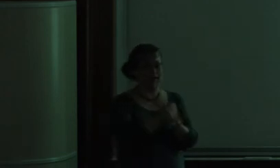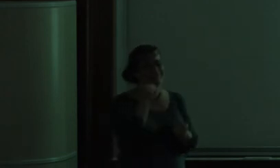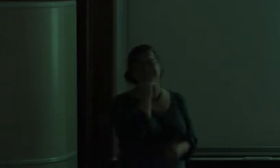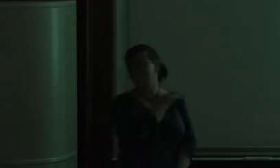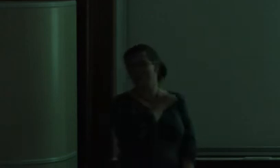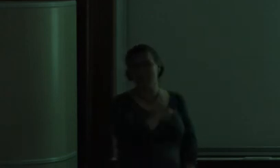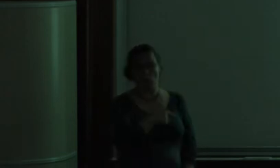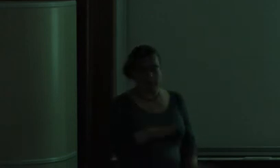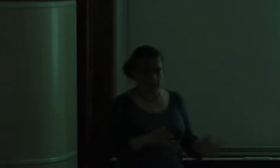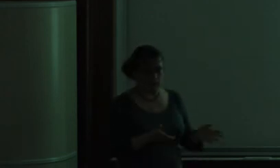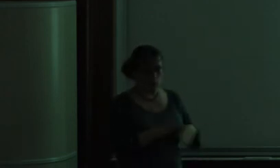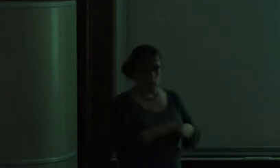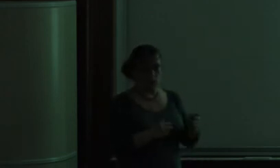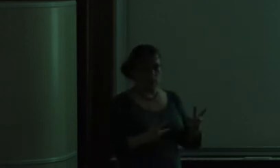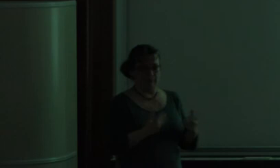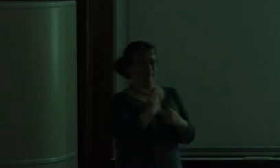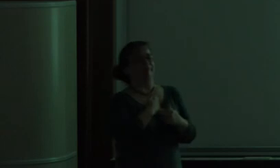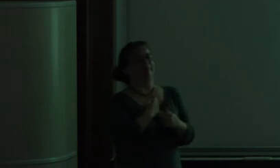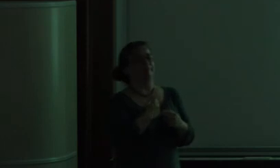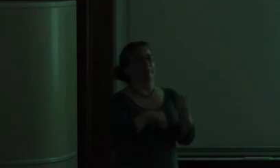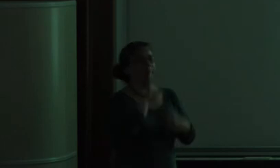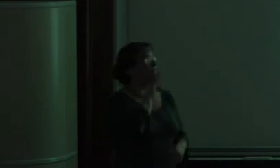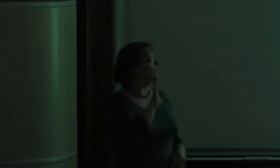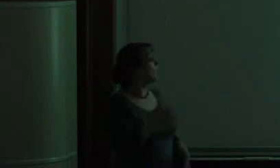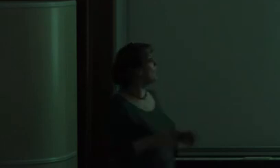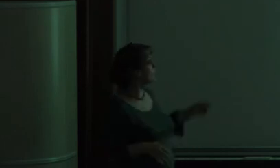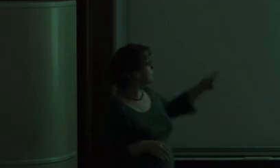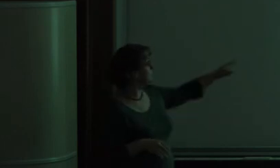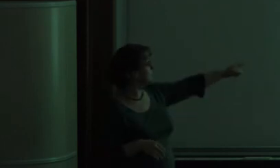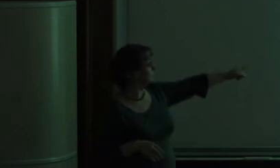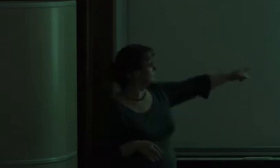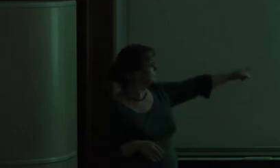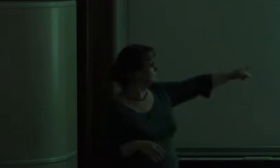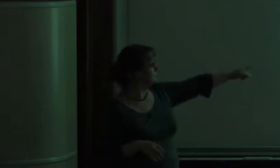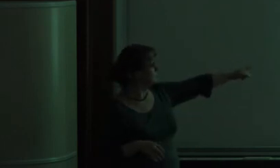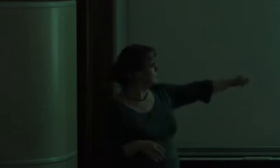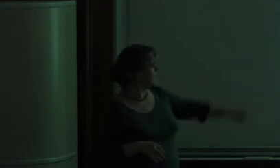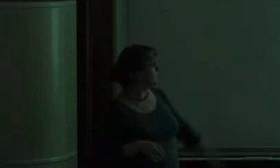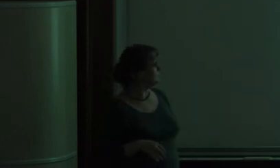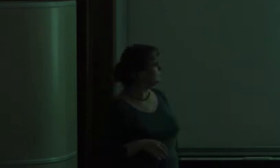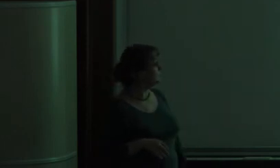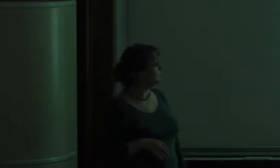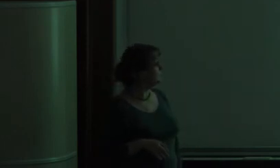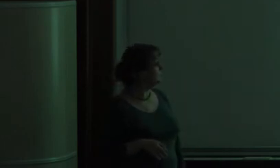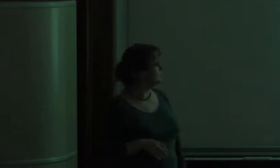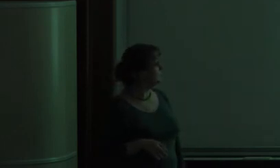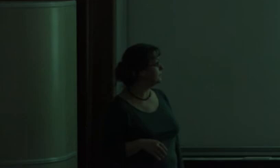petit code-là, là, derrière, ici, la manière avec des itérables à la main, ici, avec NumPy.